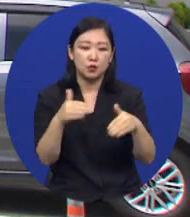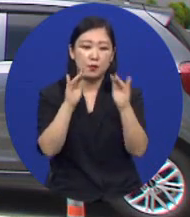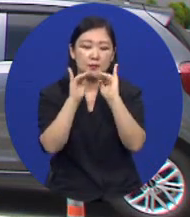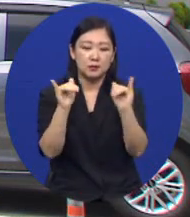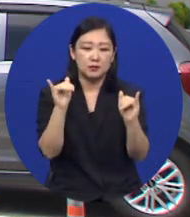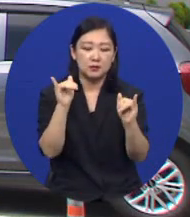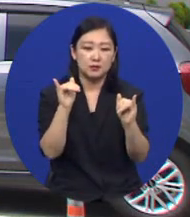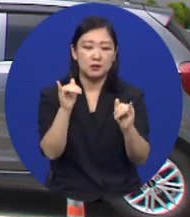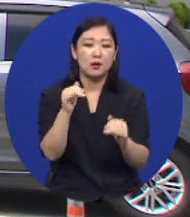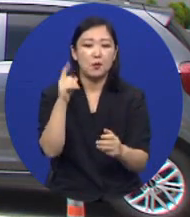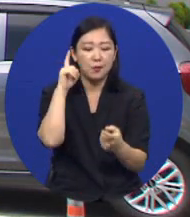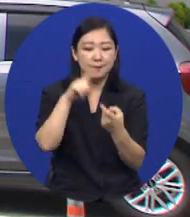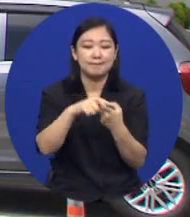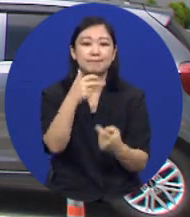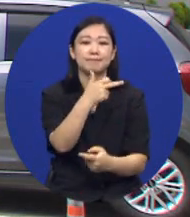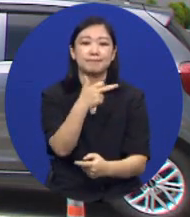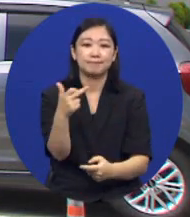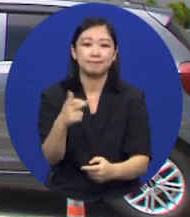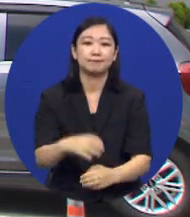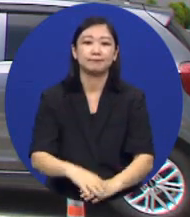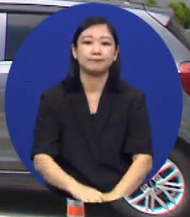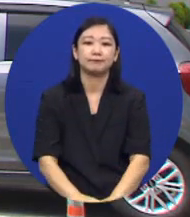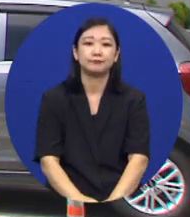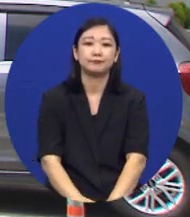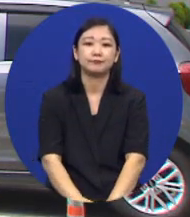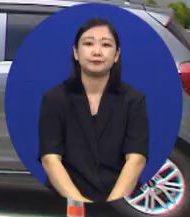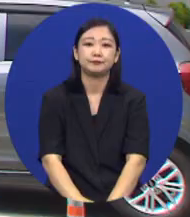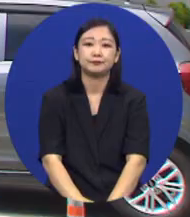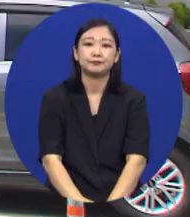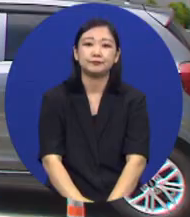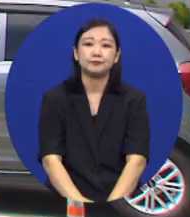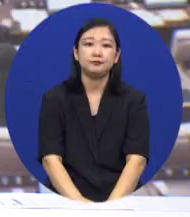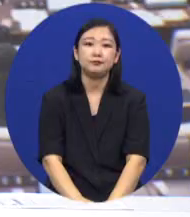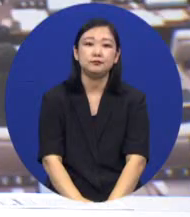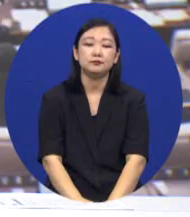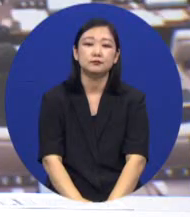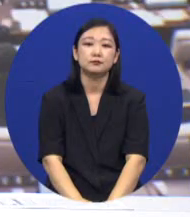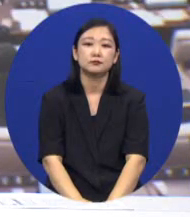시선이 집중되고 있습니다. MBC 뉴스 박주현입니다.